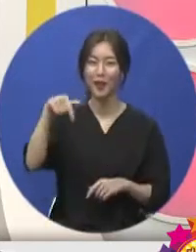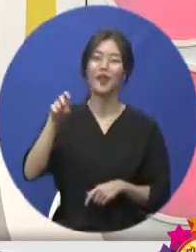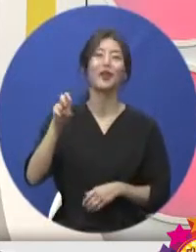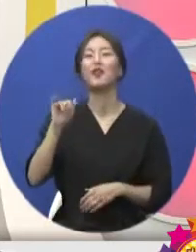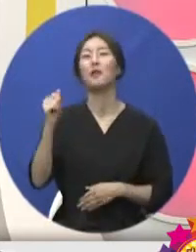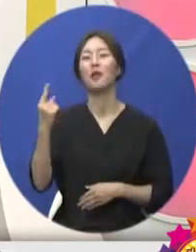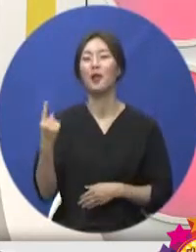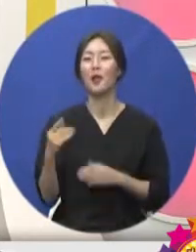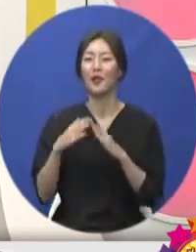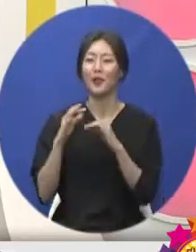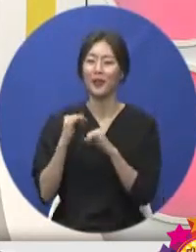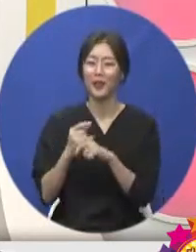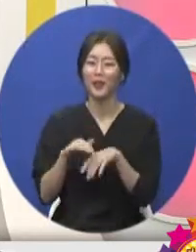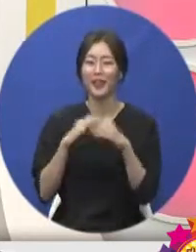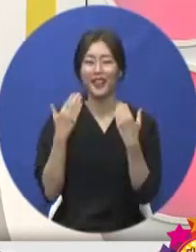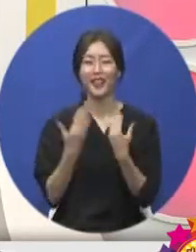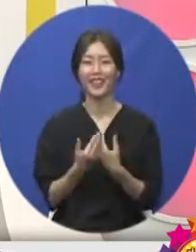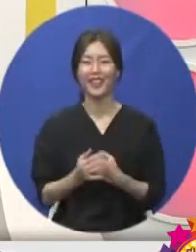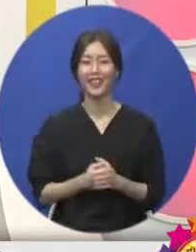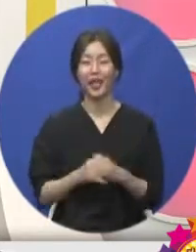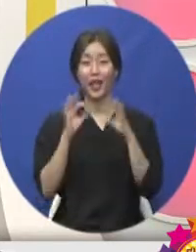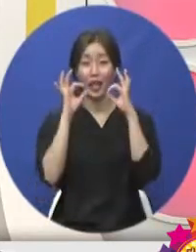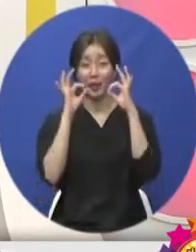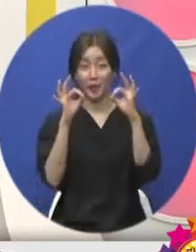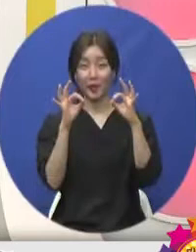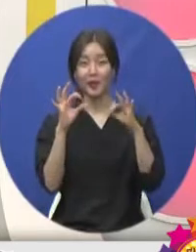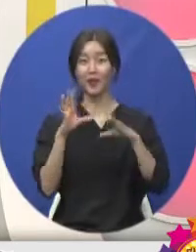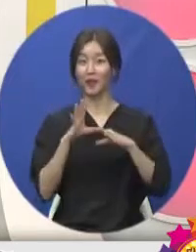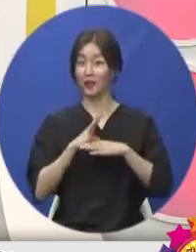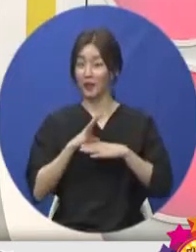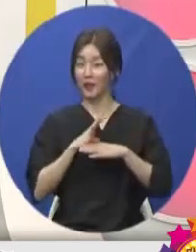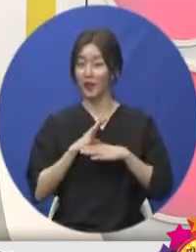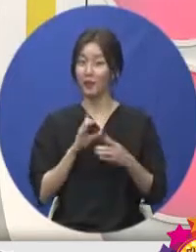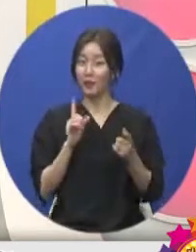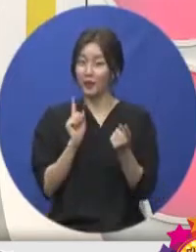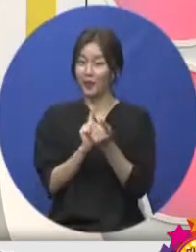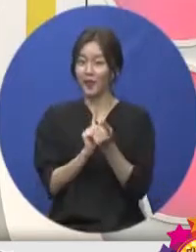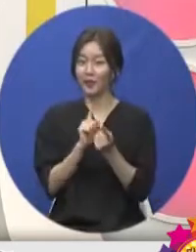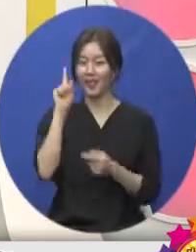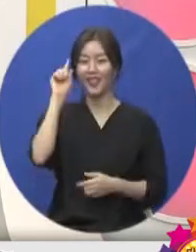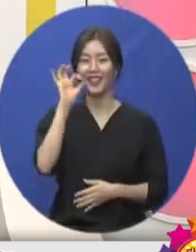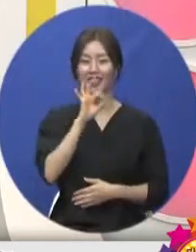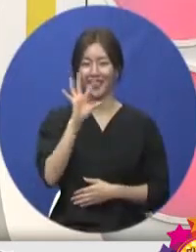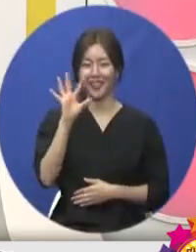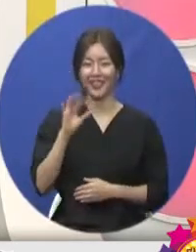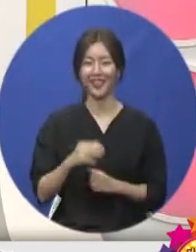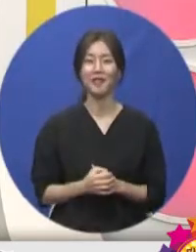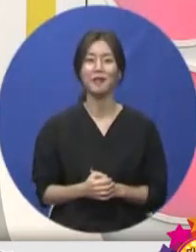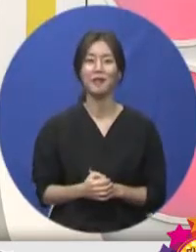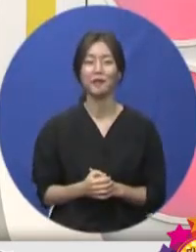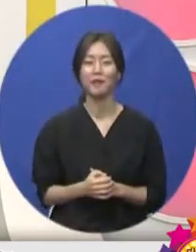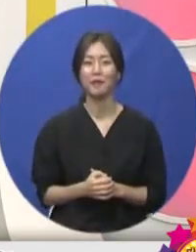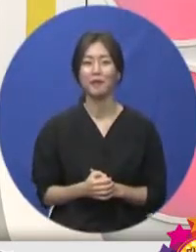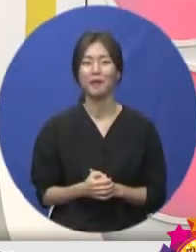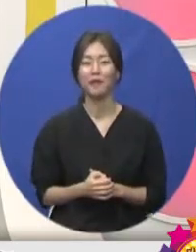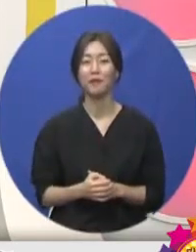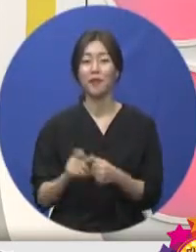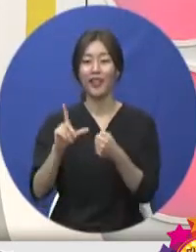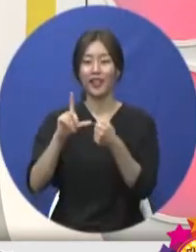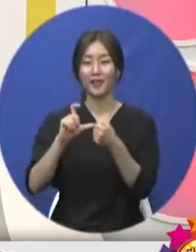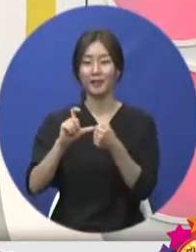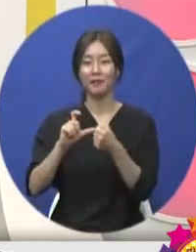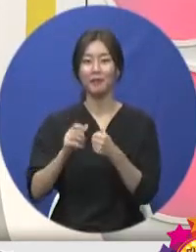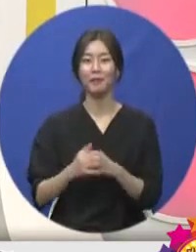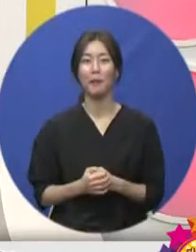여러분들 외우세요. 네, 보기도 무섭군 마주치면 기절하리. 기절하리? 깨끗하. 아, 다음 분 이제